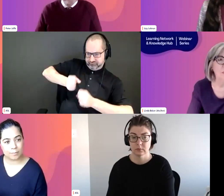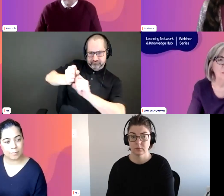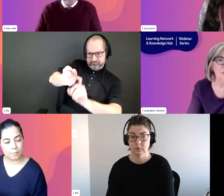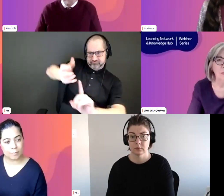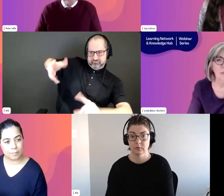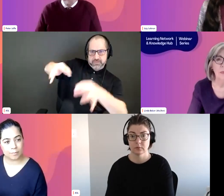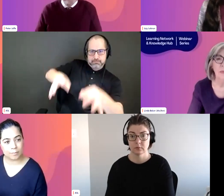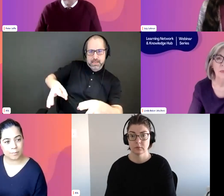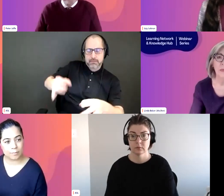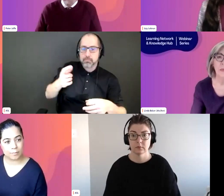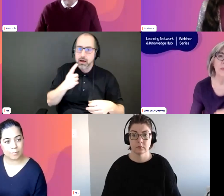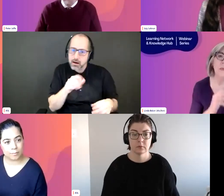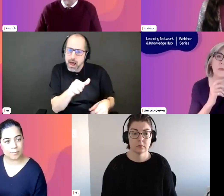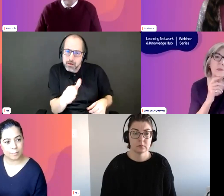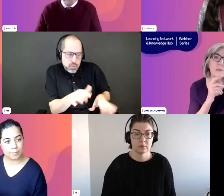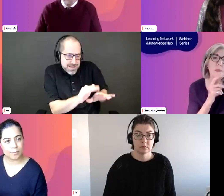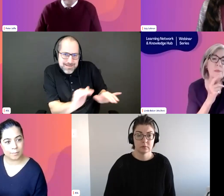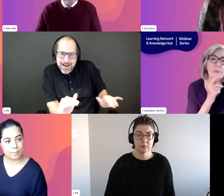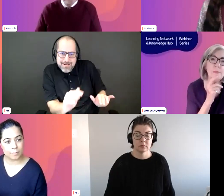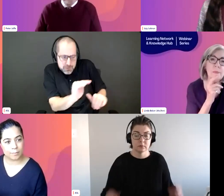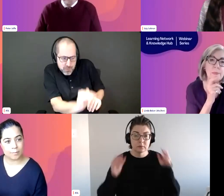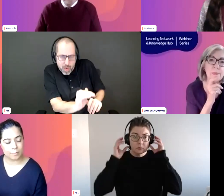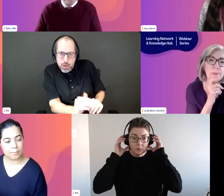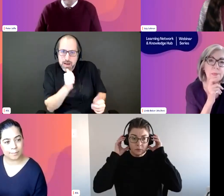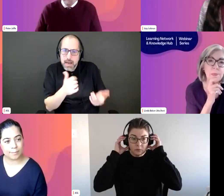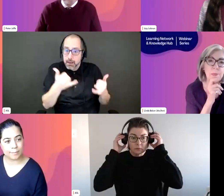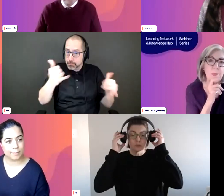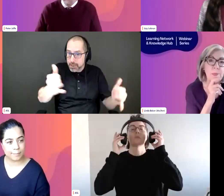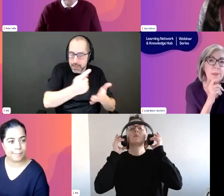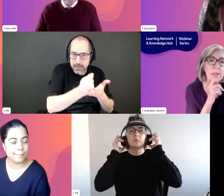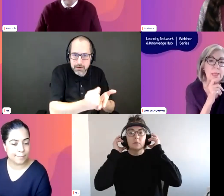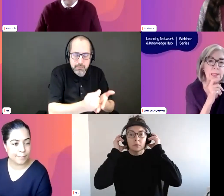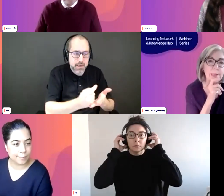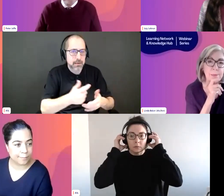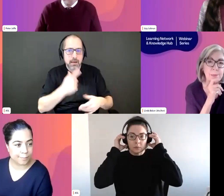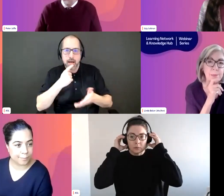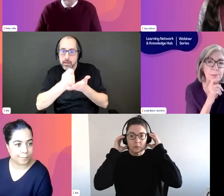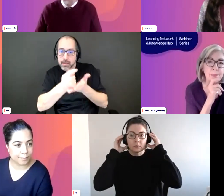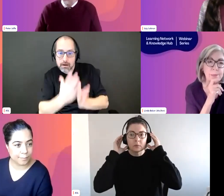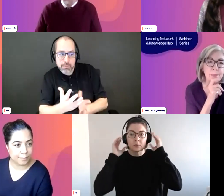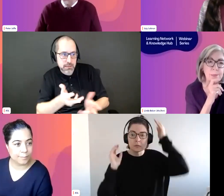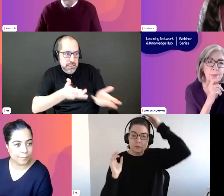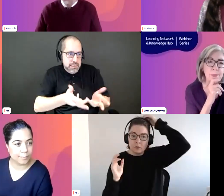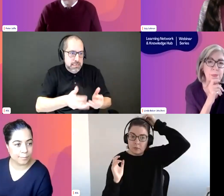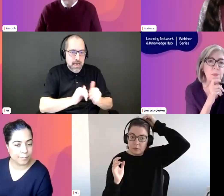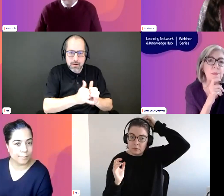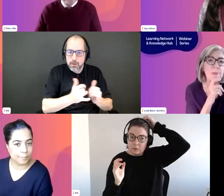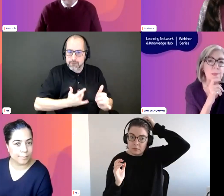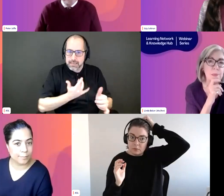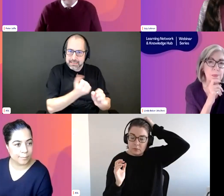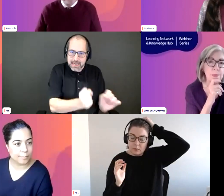âgé pourrait l'exprimer mais on peut utiliser la thérapie du jeu la thérapie de l'art donc où on intervenant